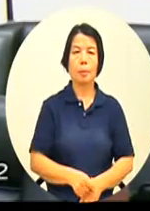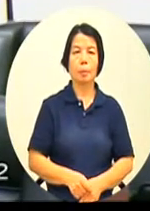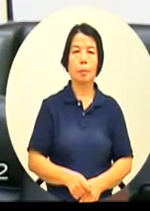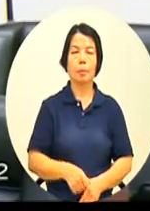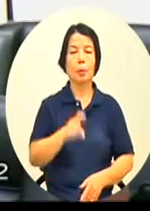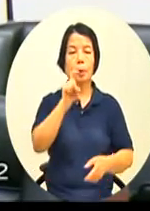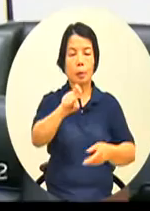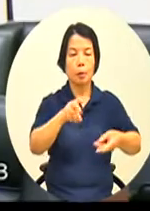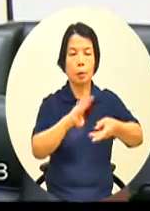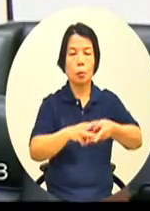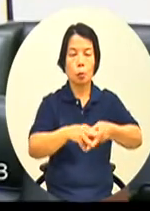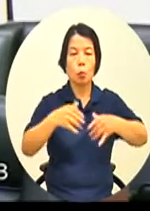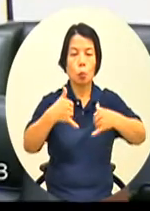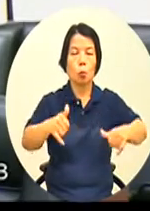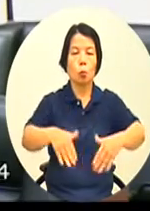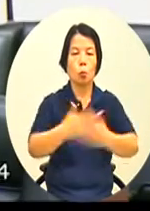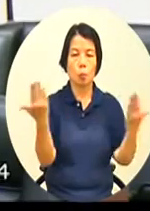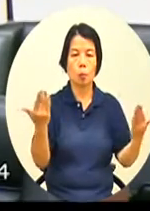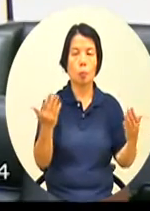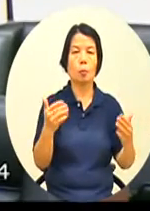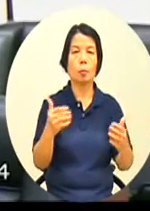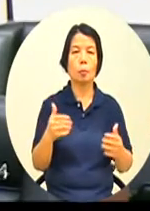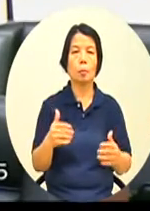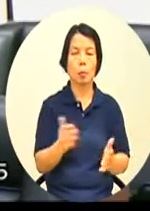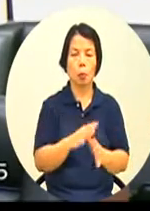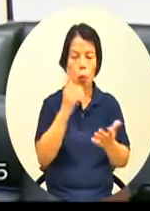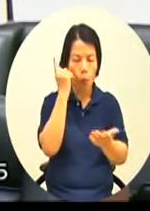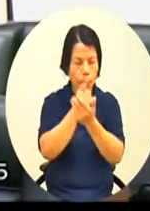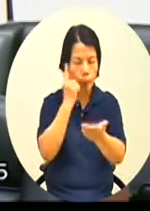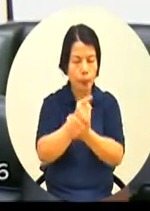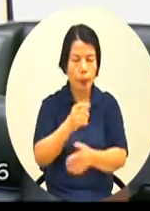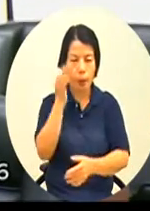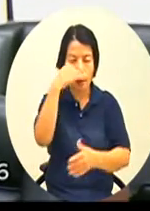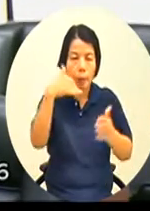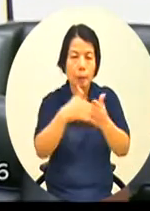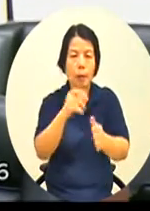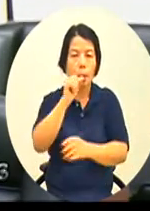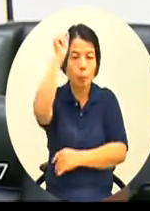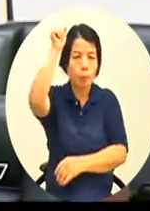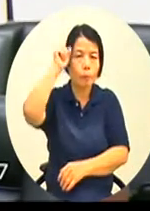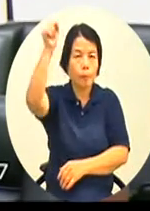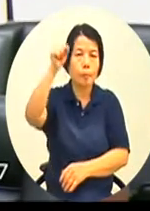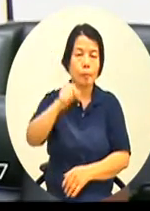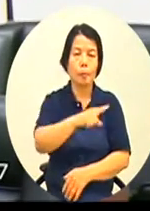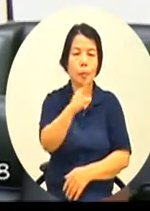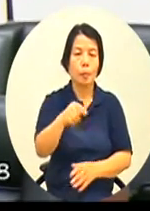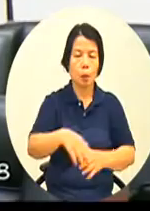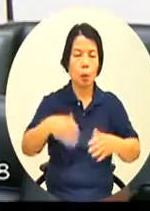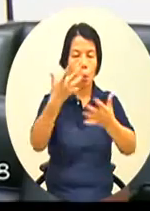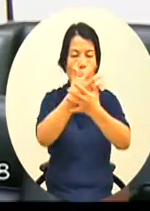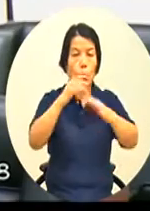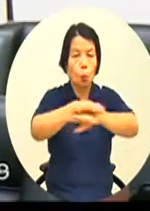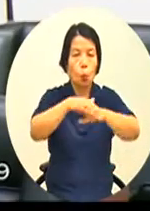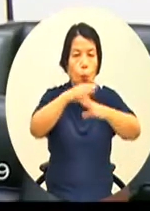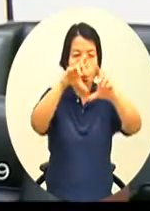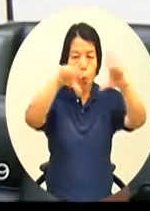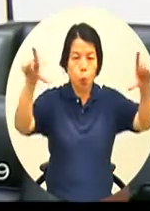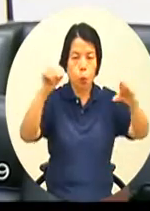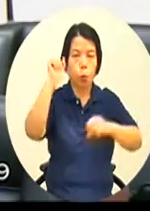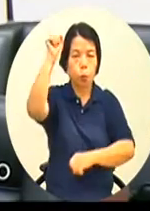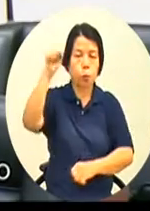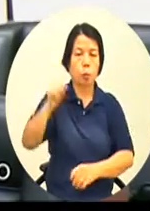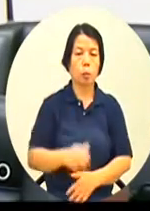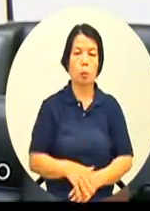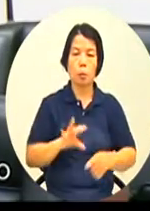个议题来讲好了，我每天看到有人在陈情抗议，我每天看到有人在举布条，那是不是有八成的